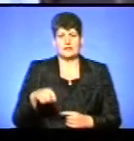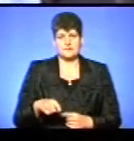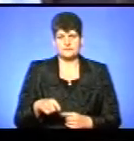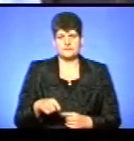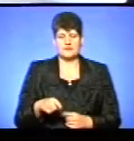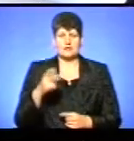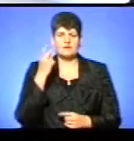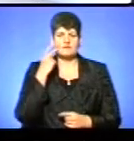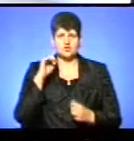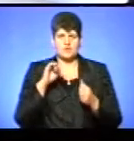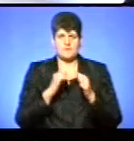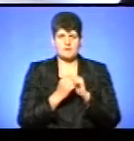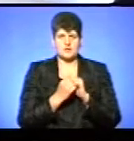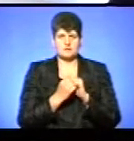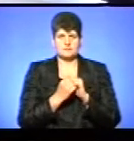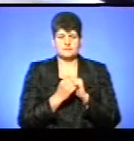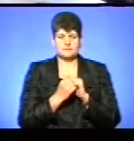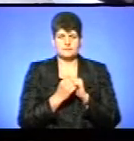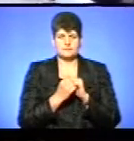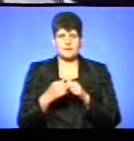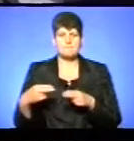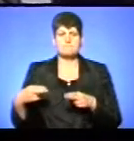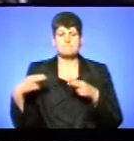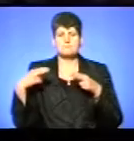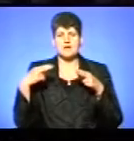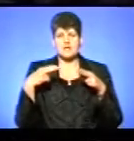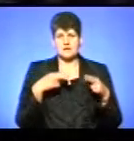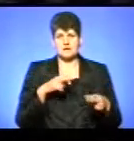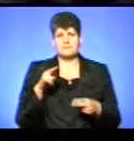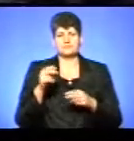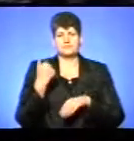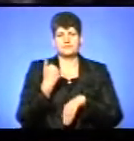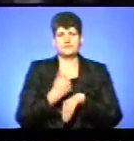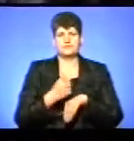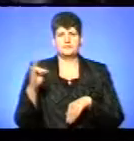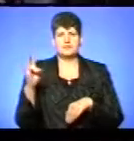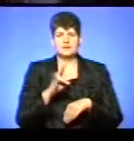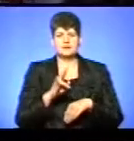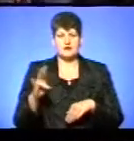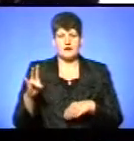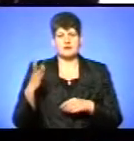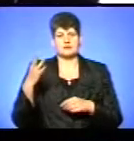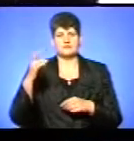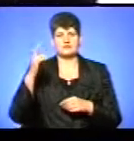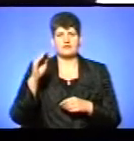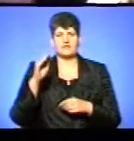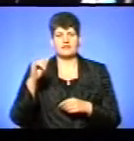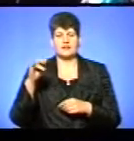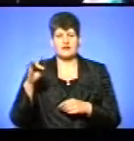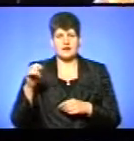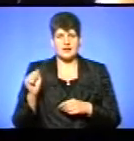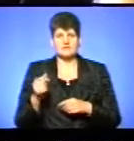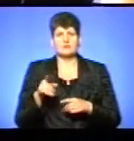вічна їм пам'ять. Приїхав патріарх Української православної церкви Київського патріархату Філарет. Він